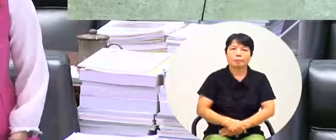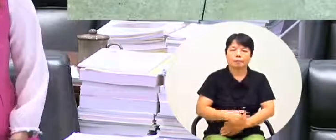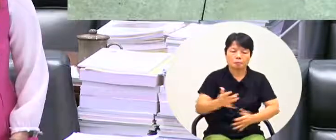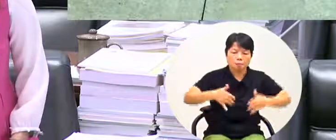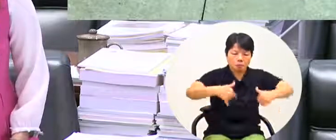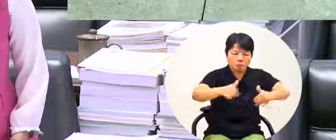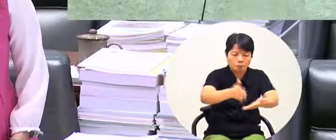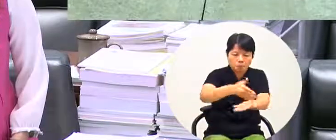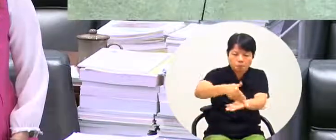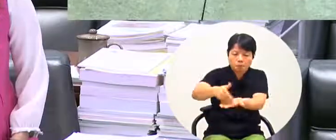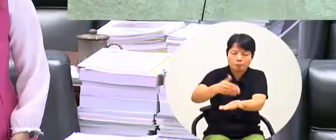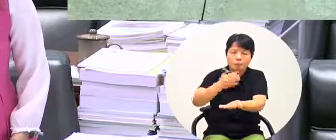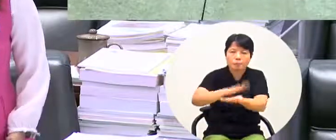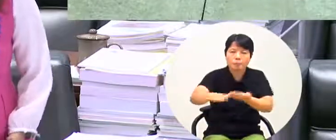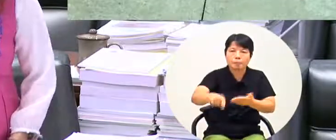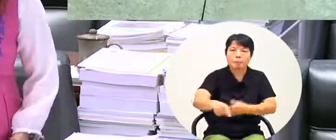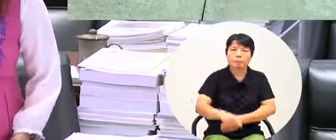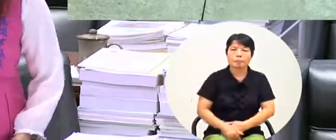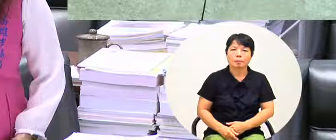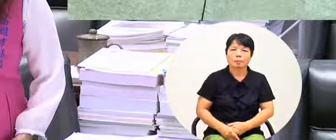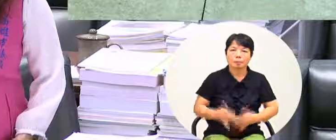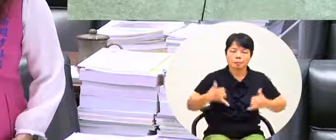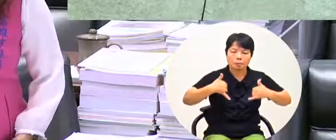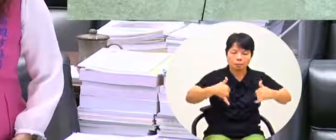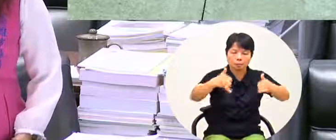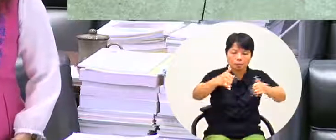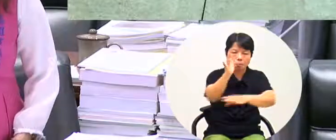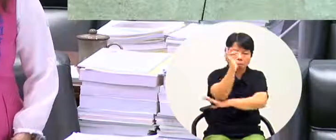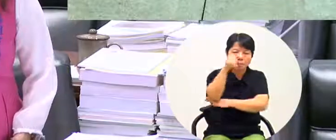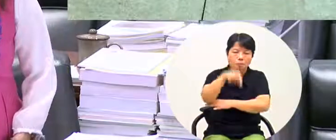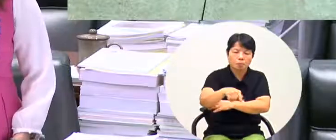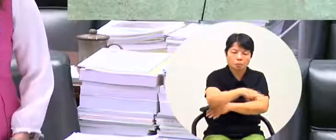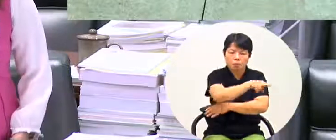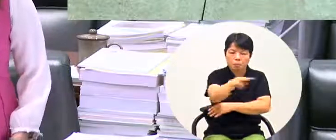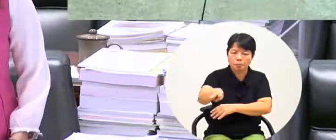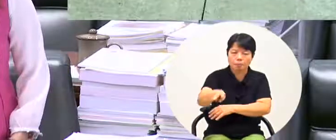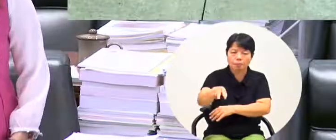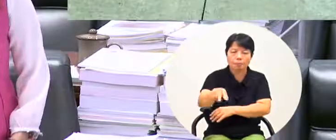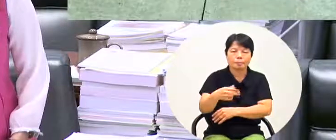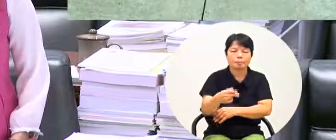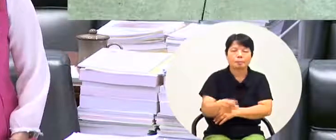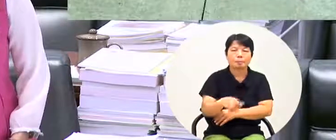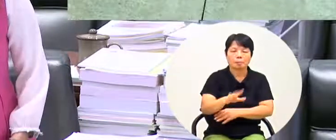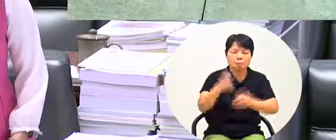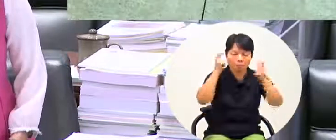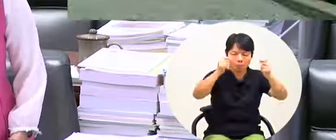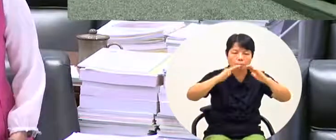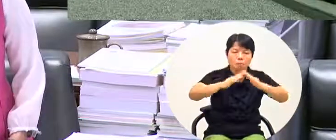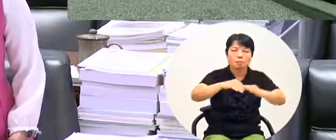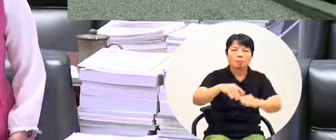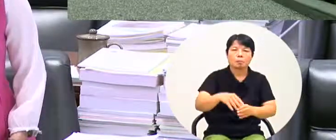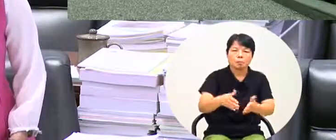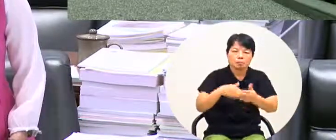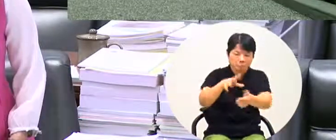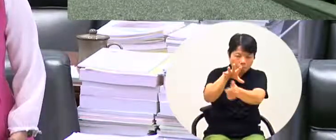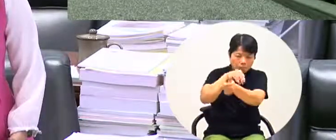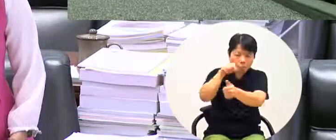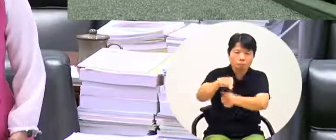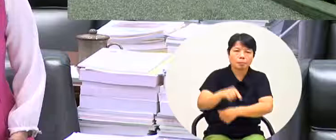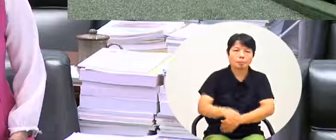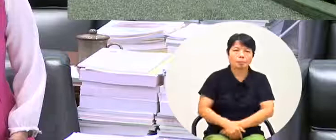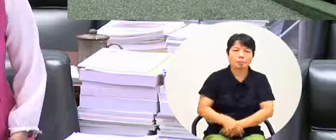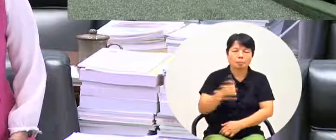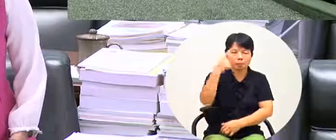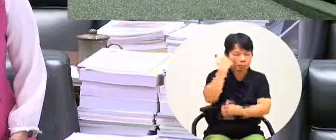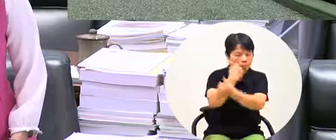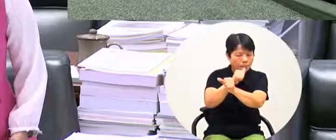当的不错，这个我在很多地方都看到，其实我们高雄这边应该也要好好 来审视这个问题的。那我要